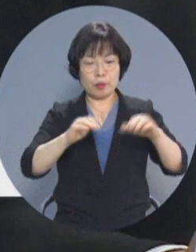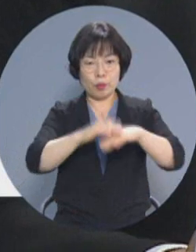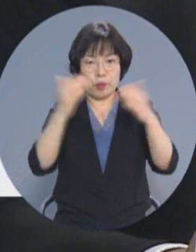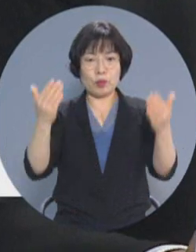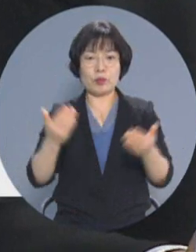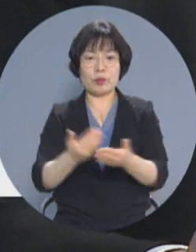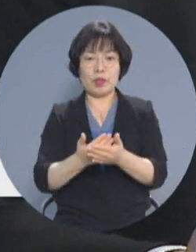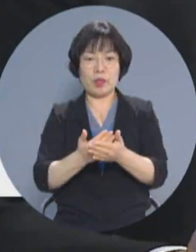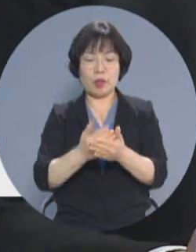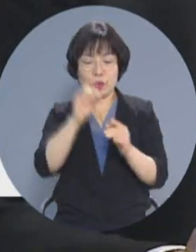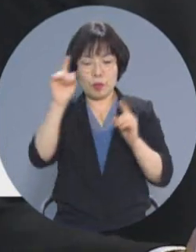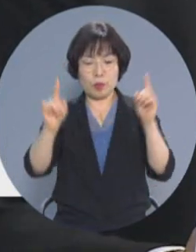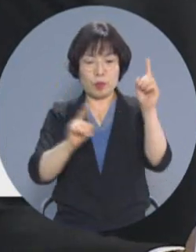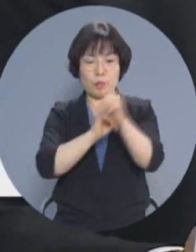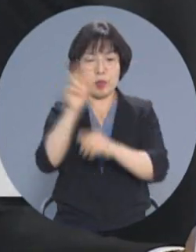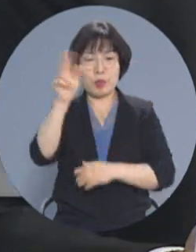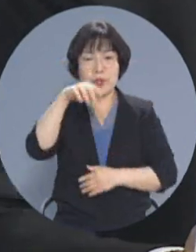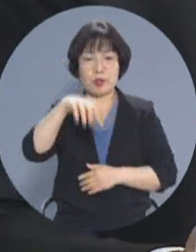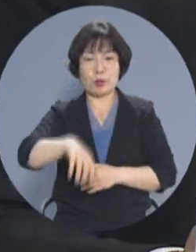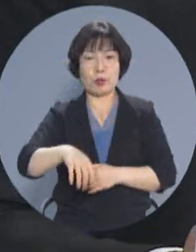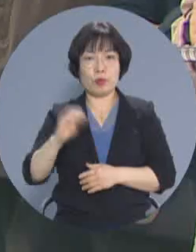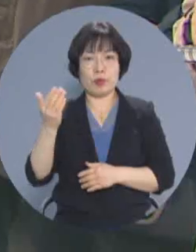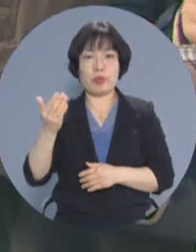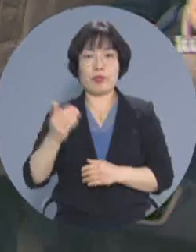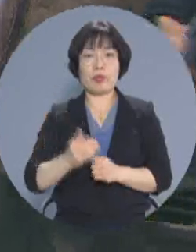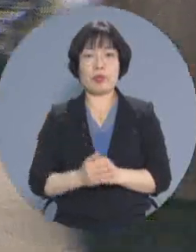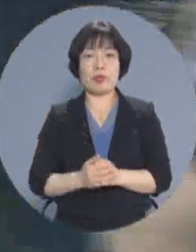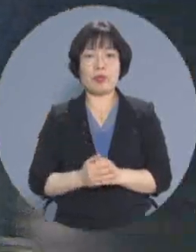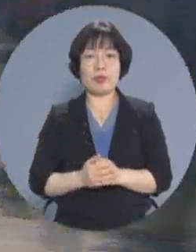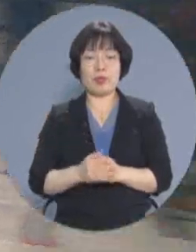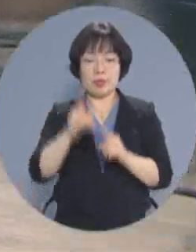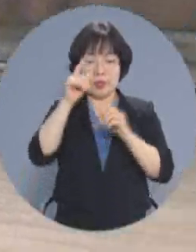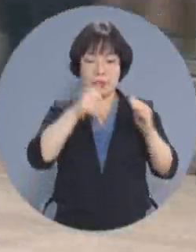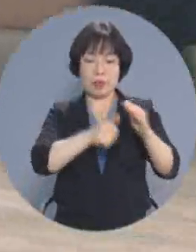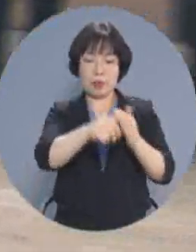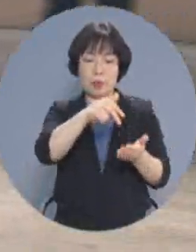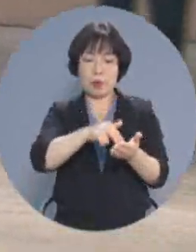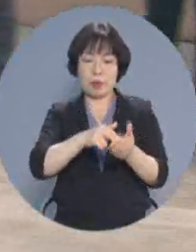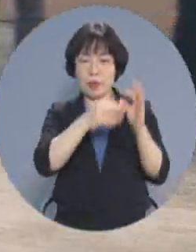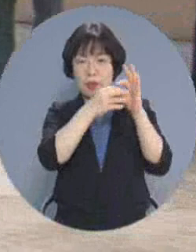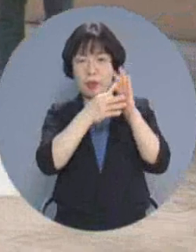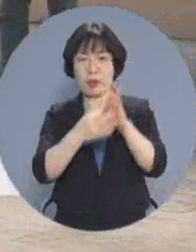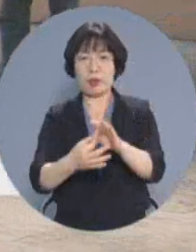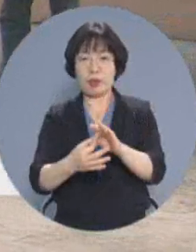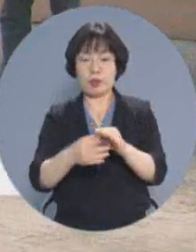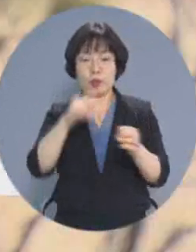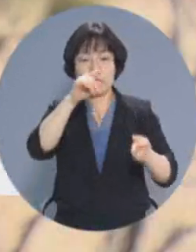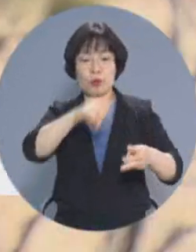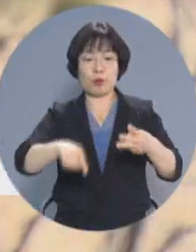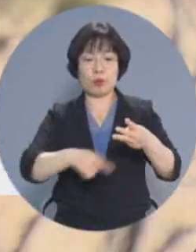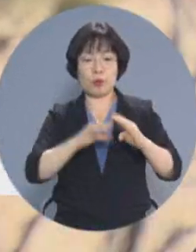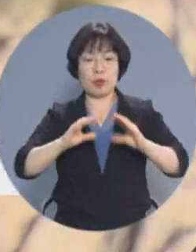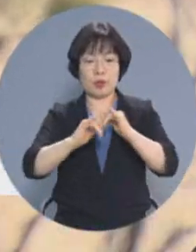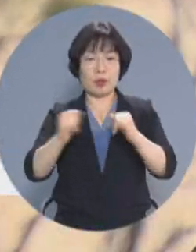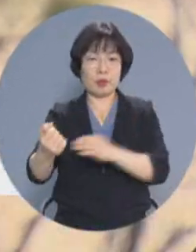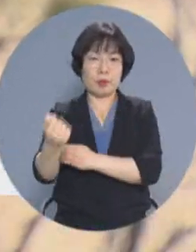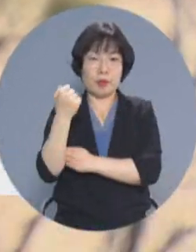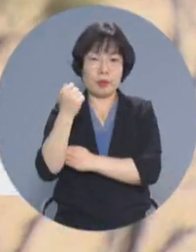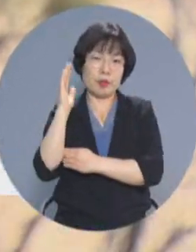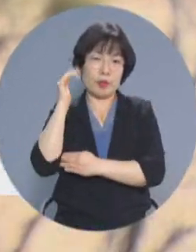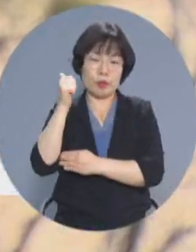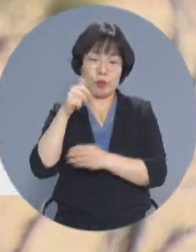다 이 풍력발전소가 되어버려요. 이준석 대표는 꾸준히 윤석열 국민의힘 대선